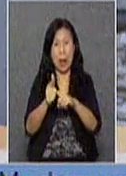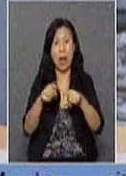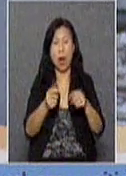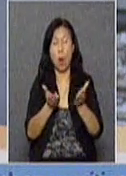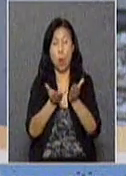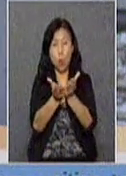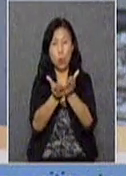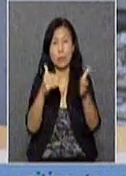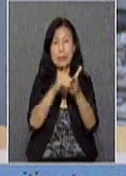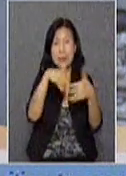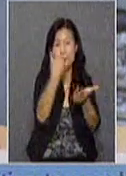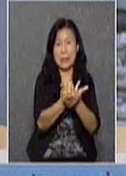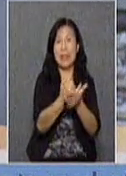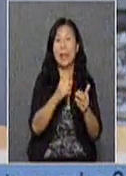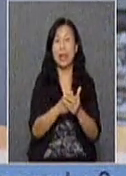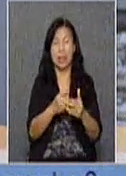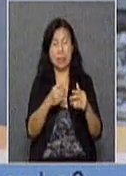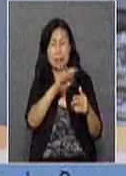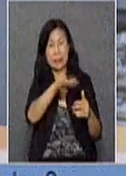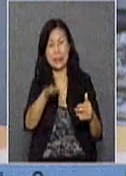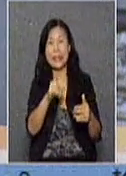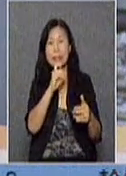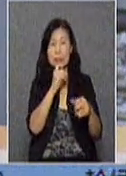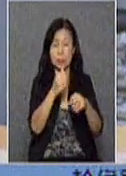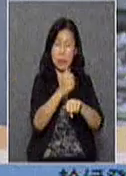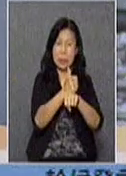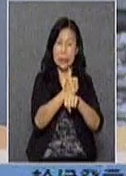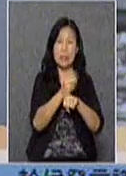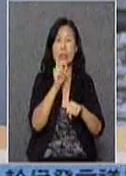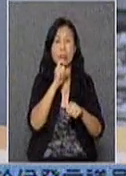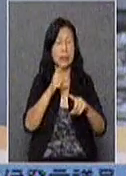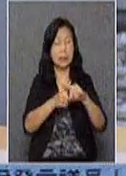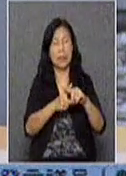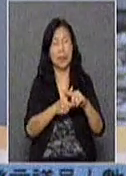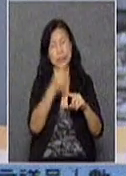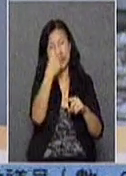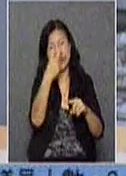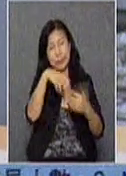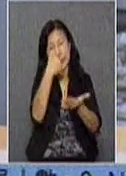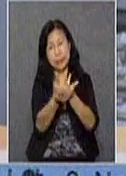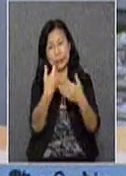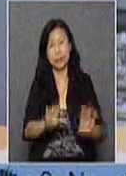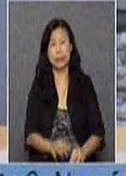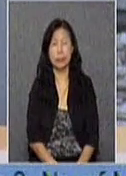嘅兒童，是有機會不需要枉死的。主席，